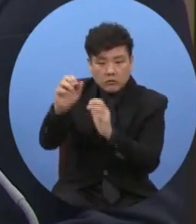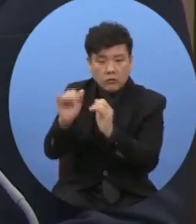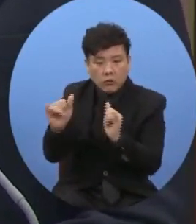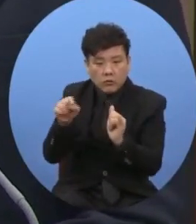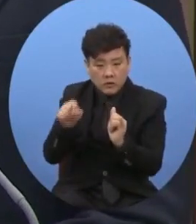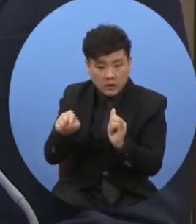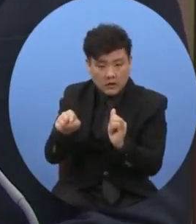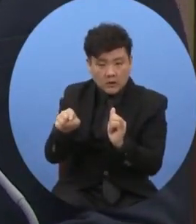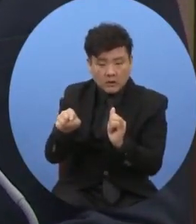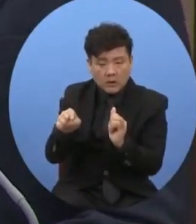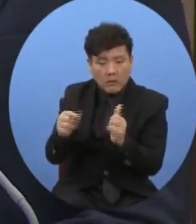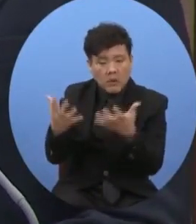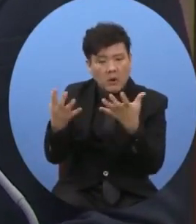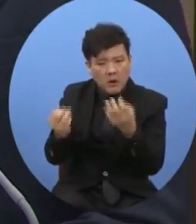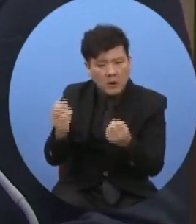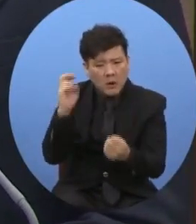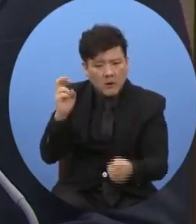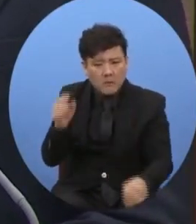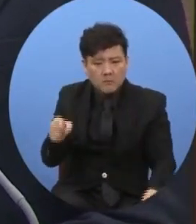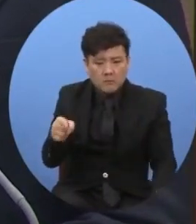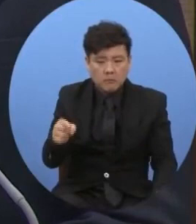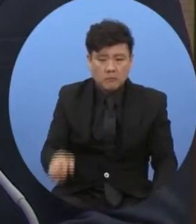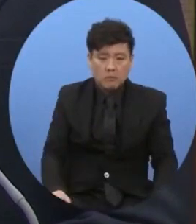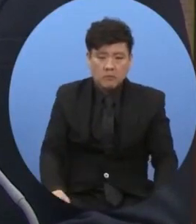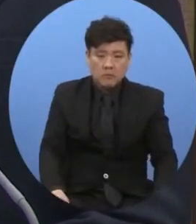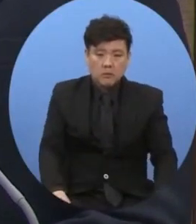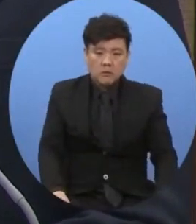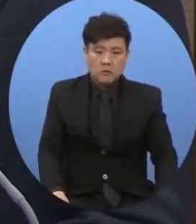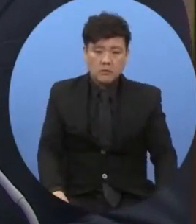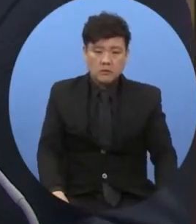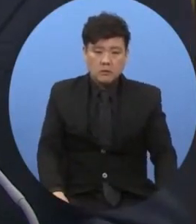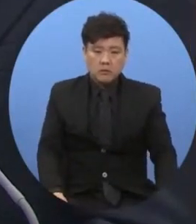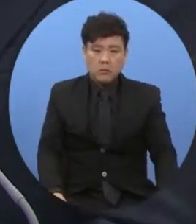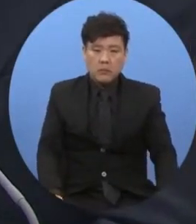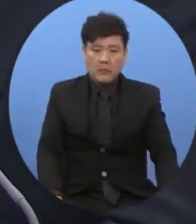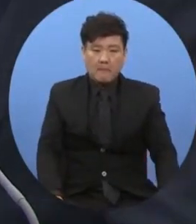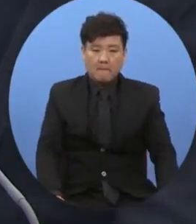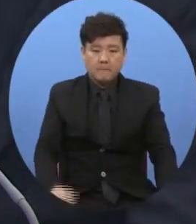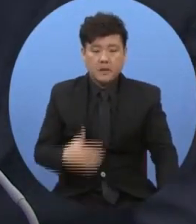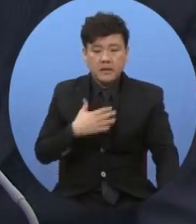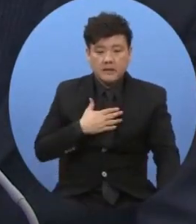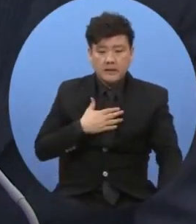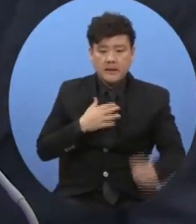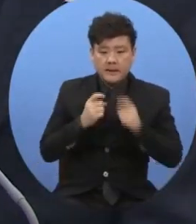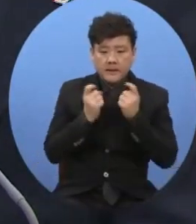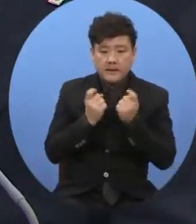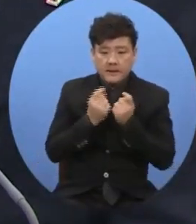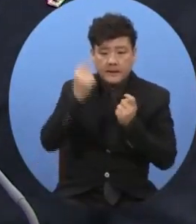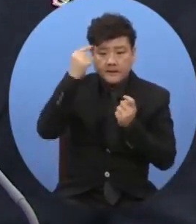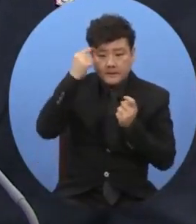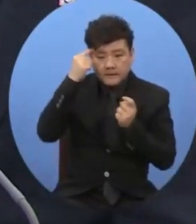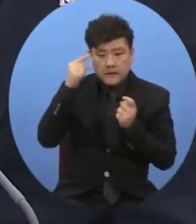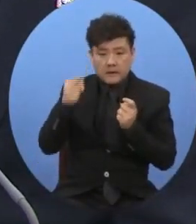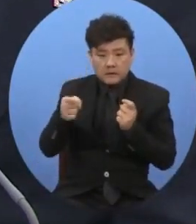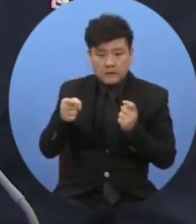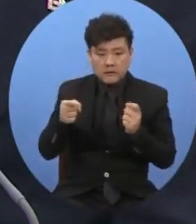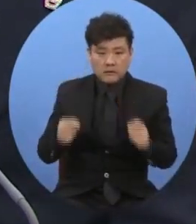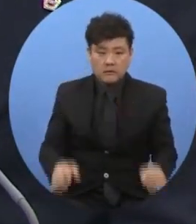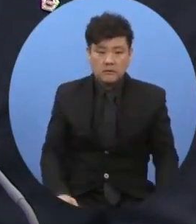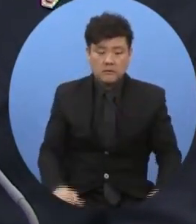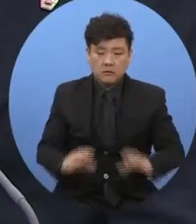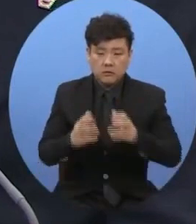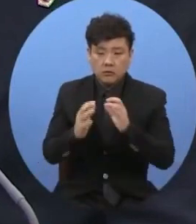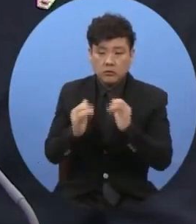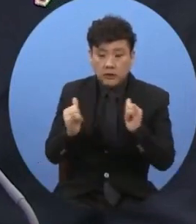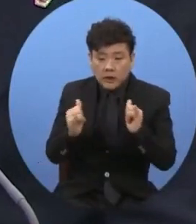적어도 몇십 명 될 텐데 그분들이 제 생각으로는 국민의힘 소속